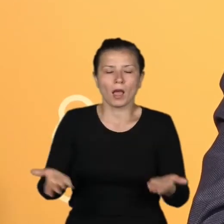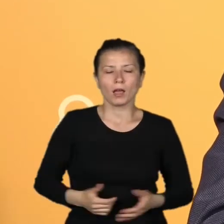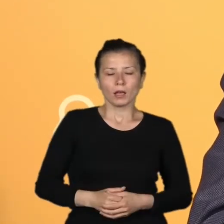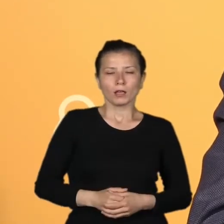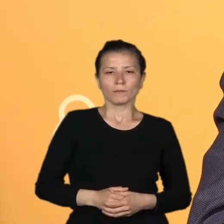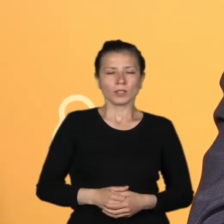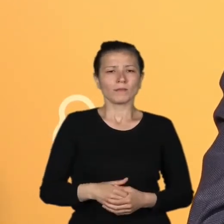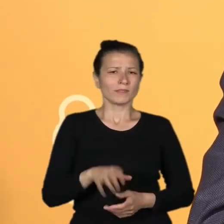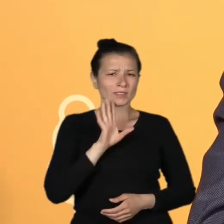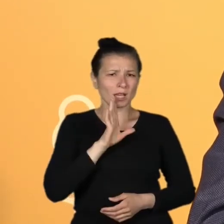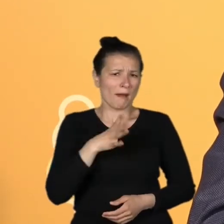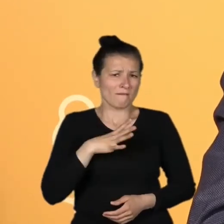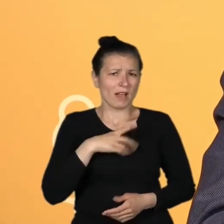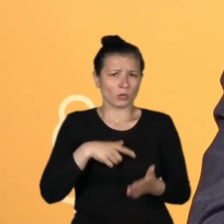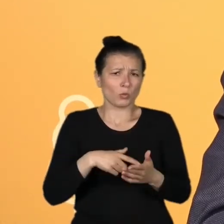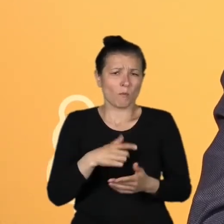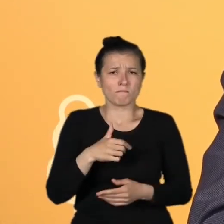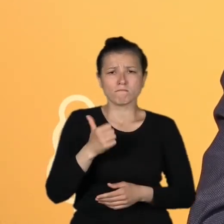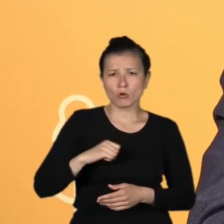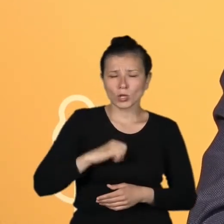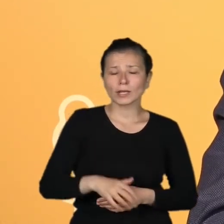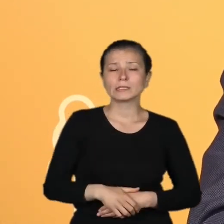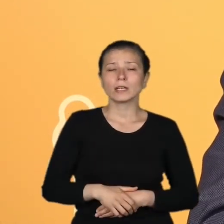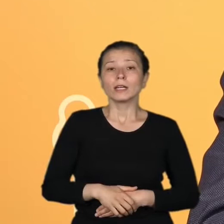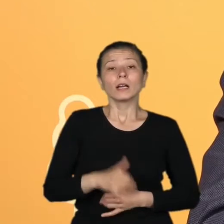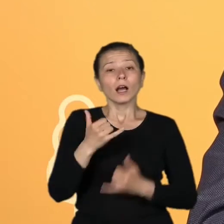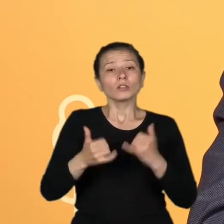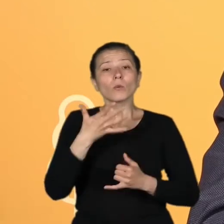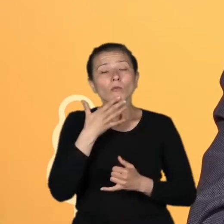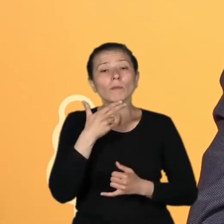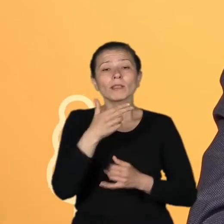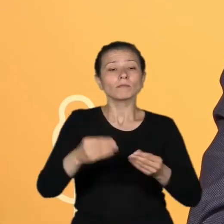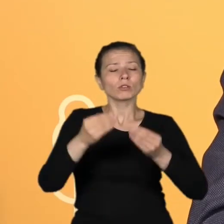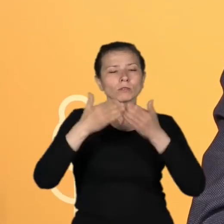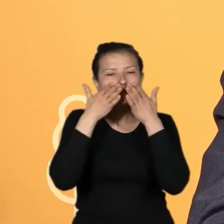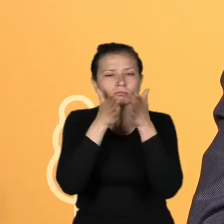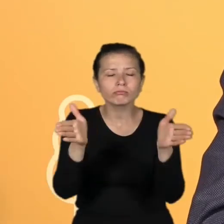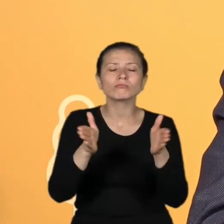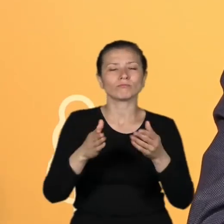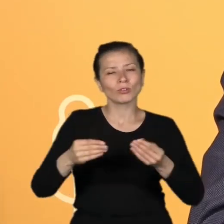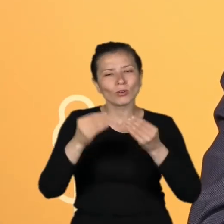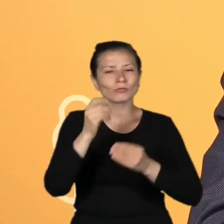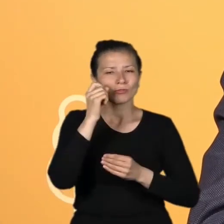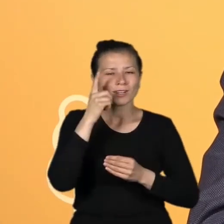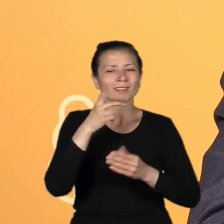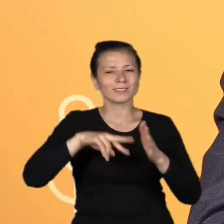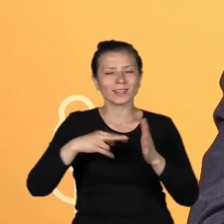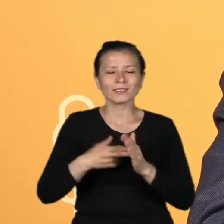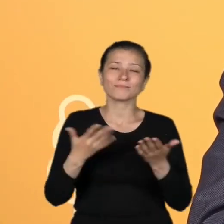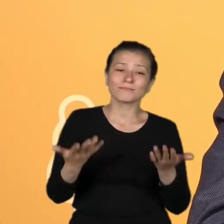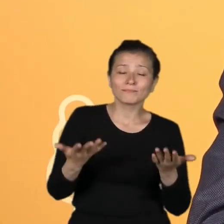tym kontekście poczekać. Natomiast jeśli mówimy szerzej o takim rozwoju inteligentnym, czy inteligencji strategicznej,